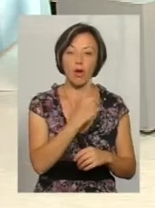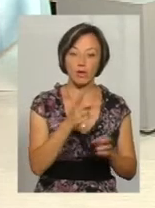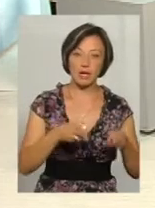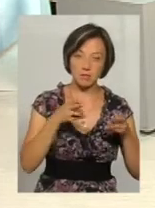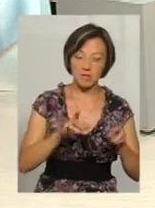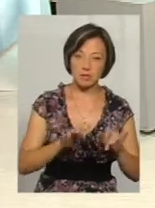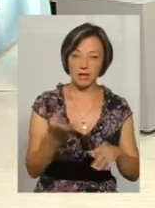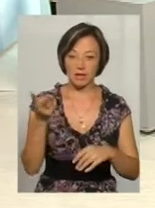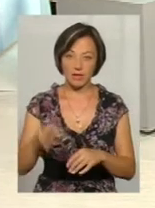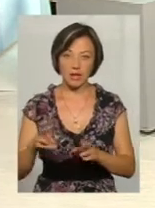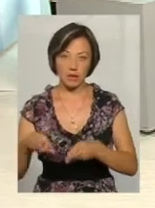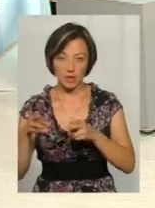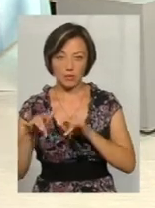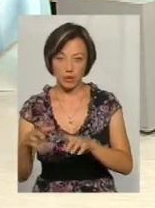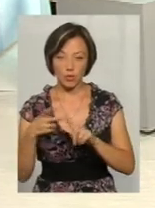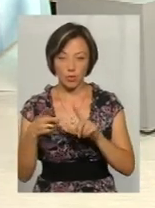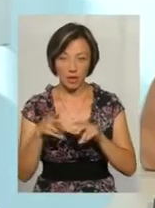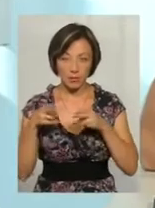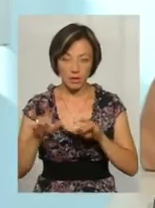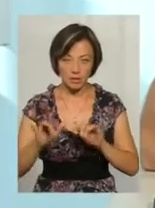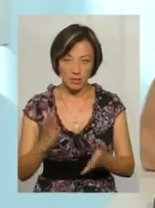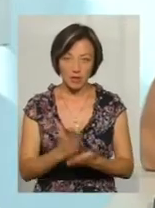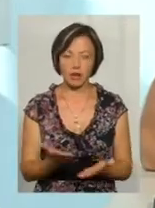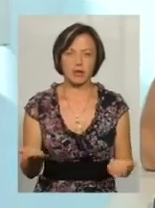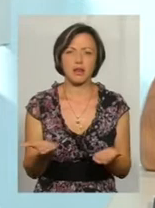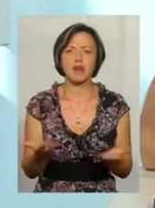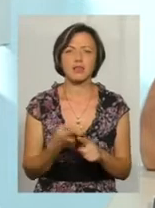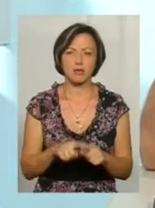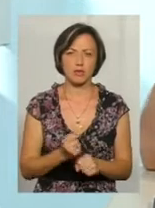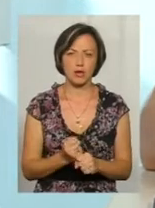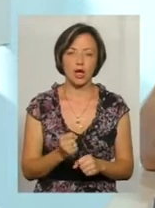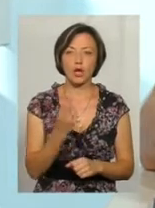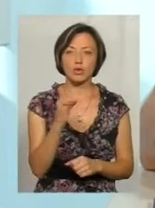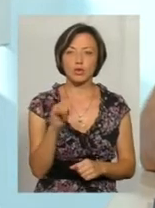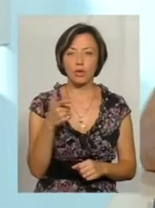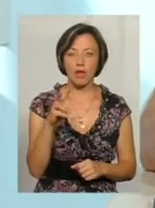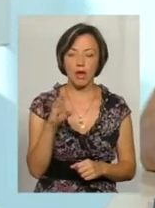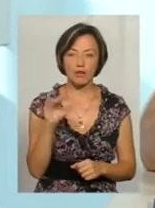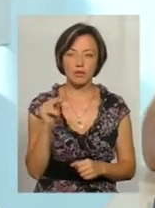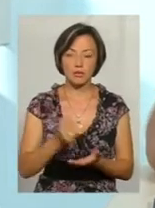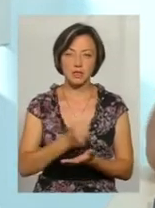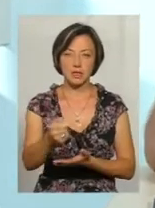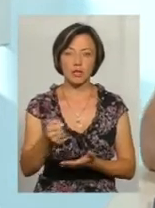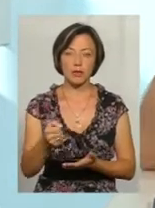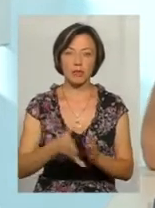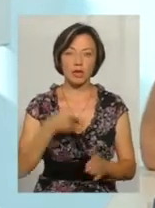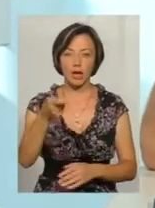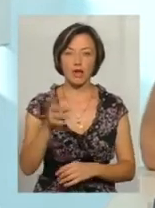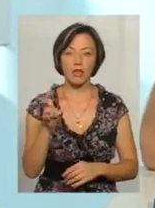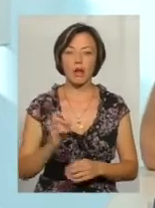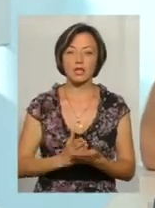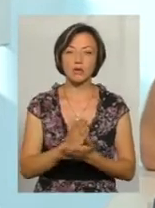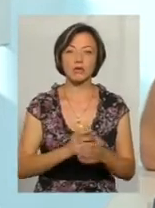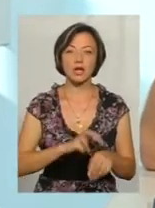пропонував, сьогодні вже є дві кримінальні, вже друга кримінальна справа є. Яка це робота? Цуглевича призначає подання на